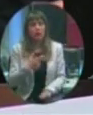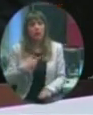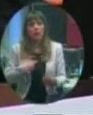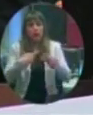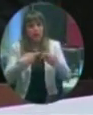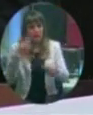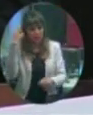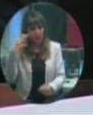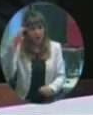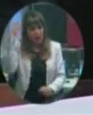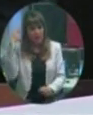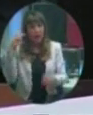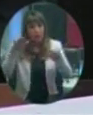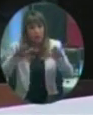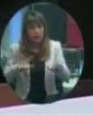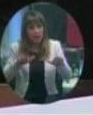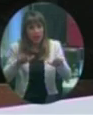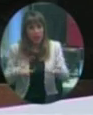מוסלמי,